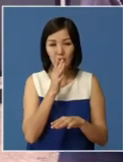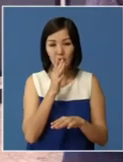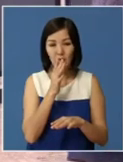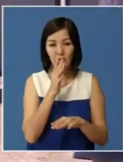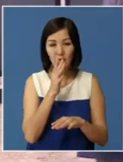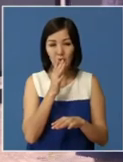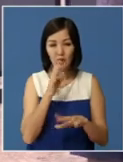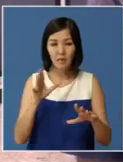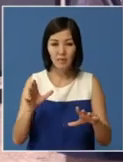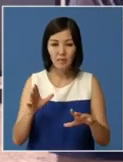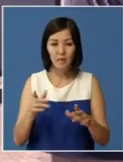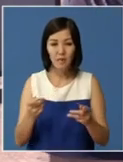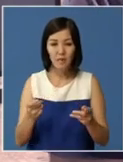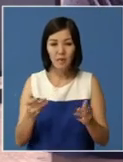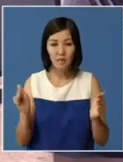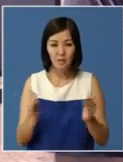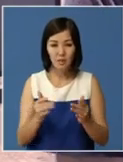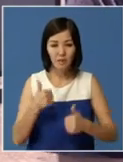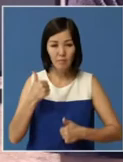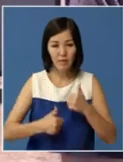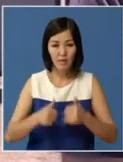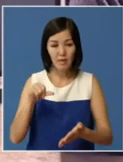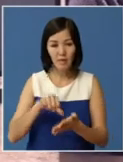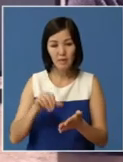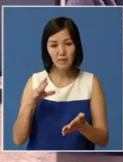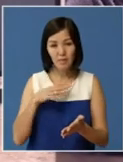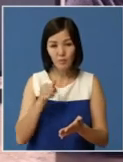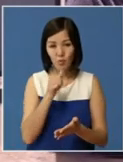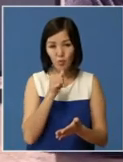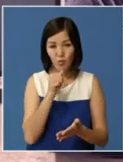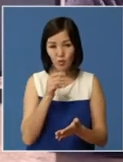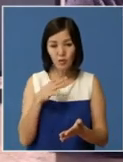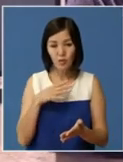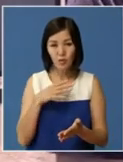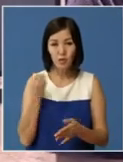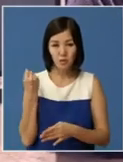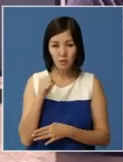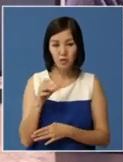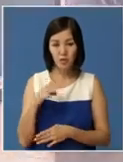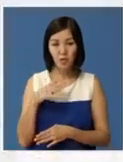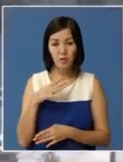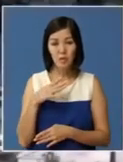төңіректегі бәйгелерге шапқан бір-екіш бәйге қосқамыз. Бәрінде жүлделі орындарда болды.